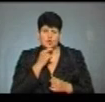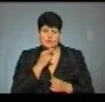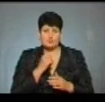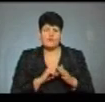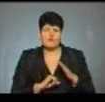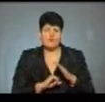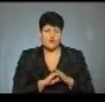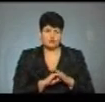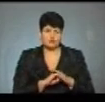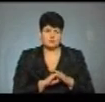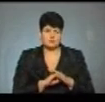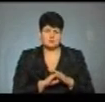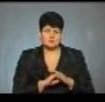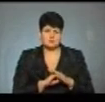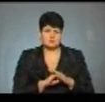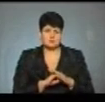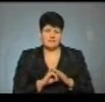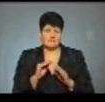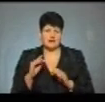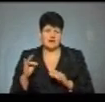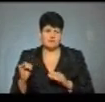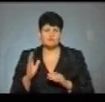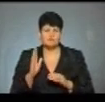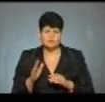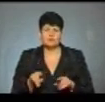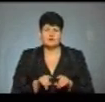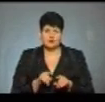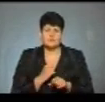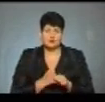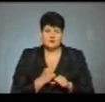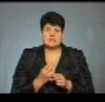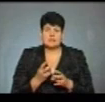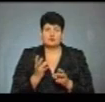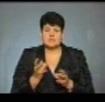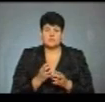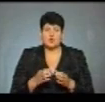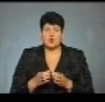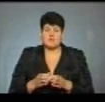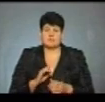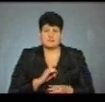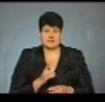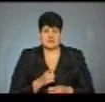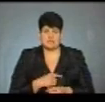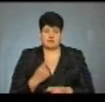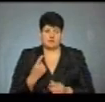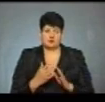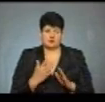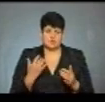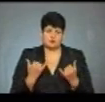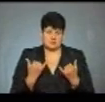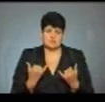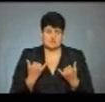фонду і по ФДРРу будемо все одно працювати, де потрібно буде громад підсилити. Ну, в першу чергу, зараз